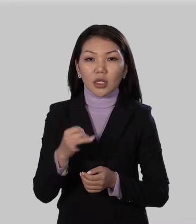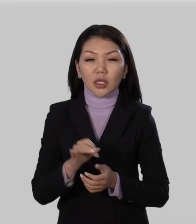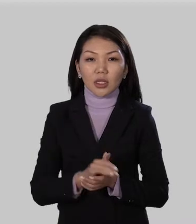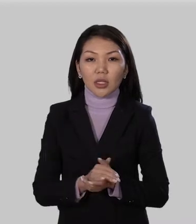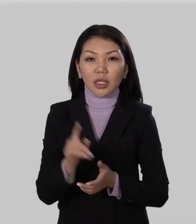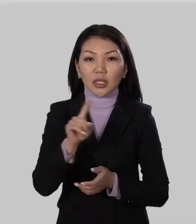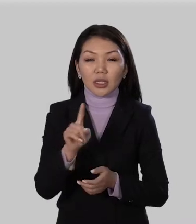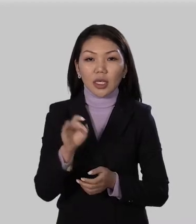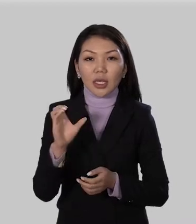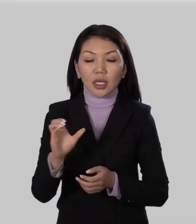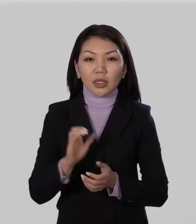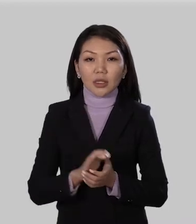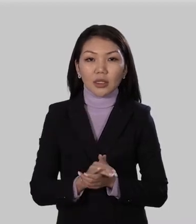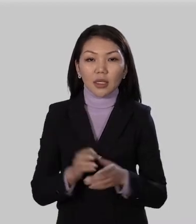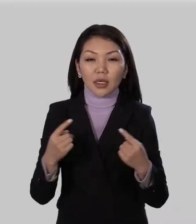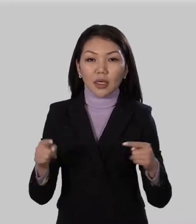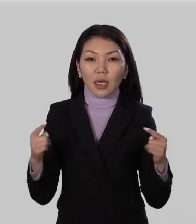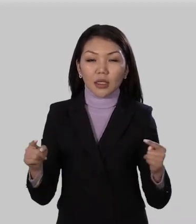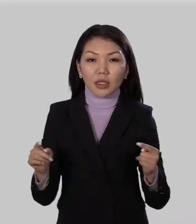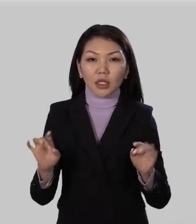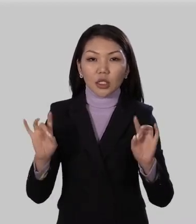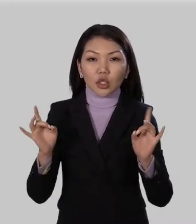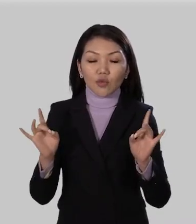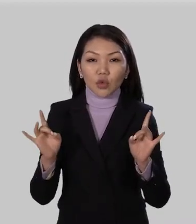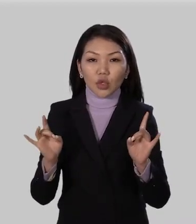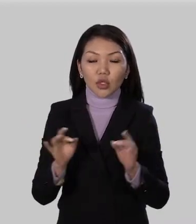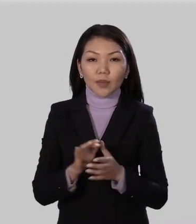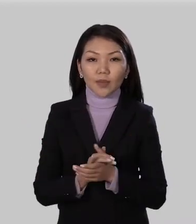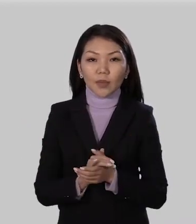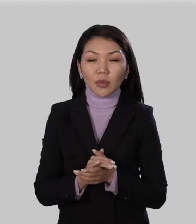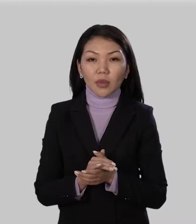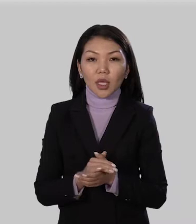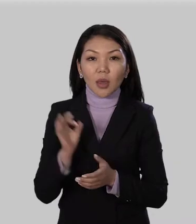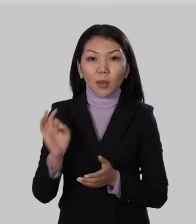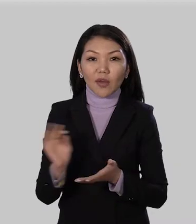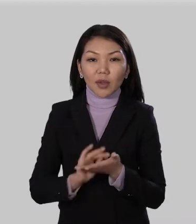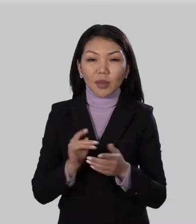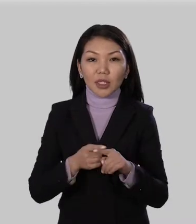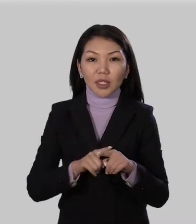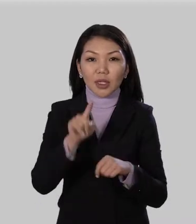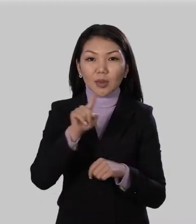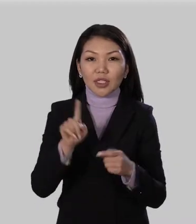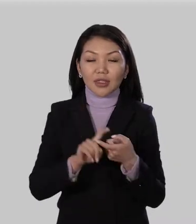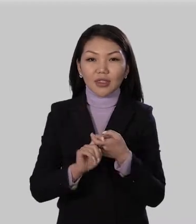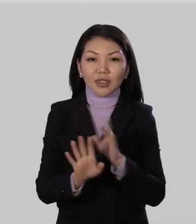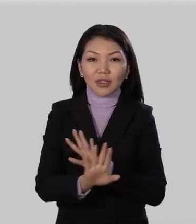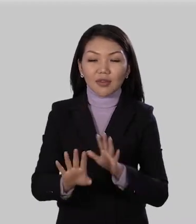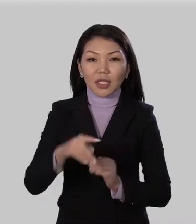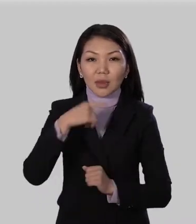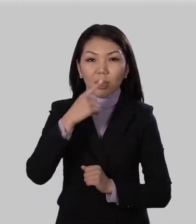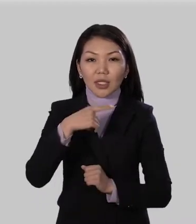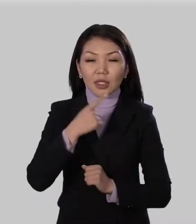Буквами «з» и «с» обозначены разные звуки. Значит, правописание этих приставок не зависит от произношения.